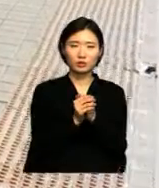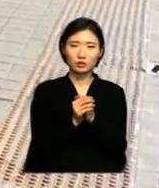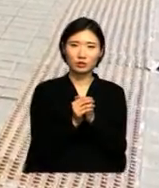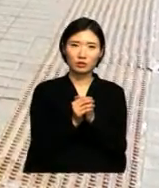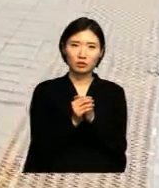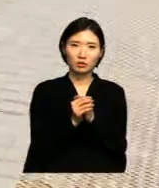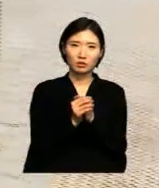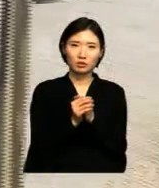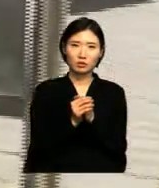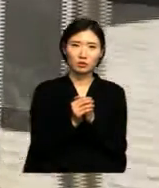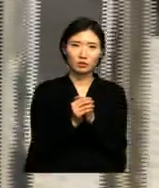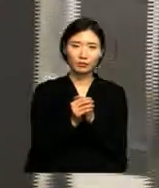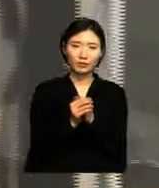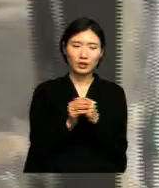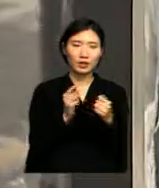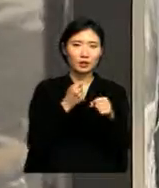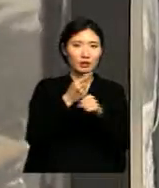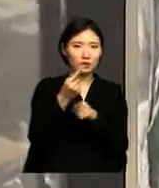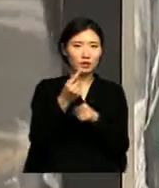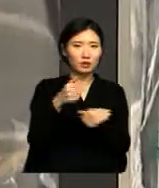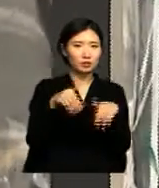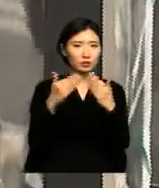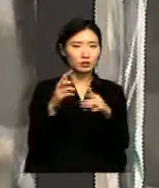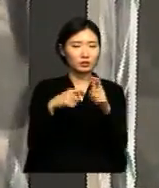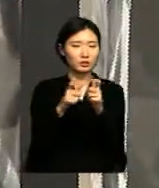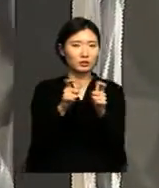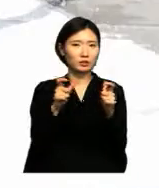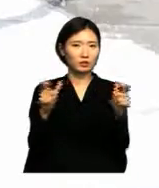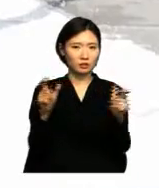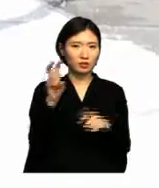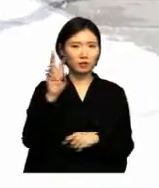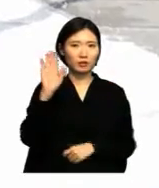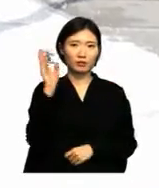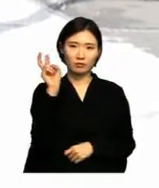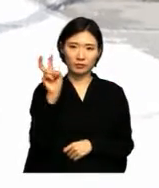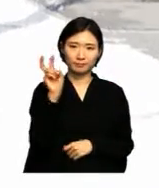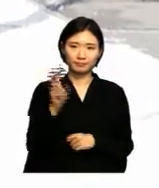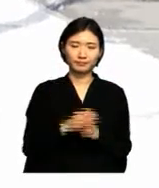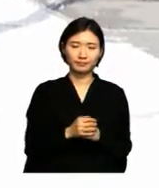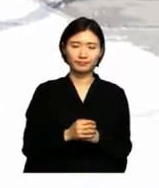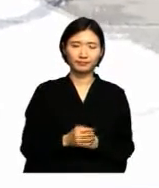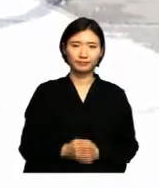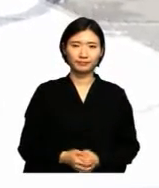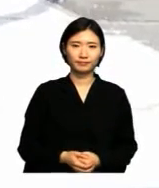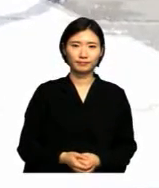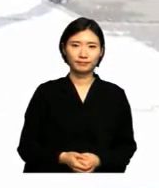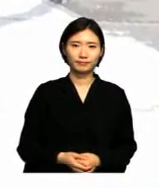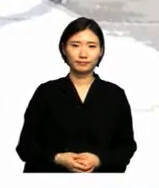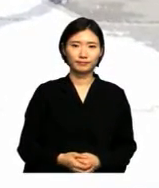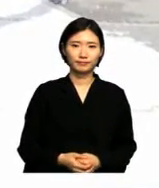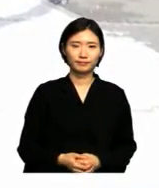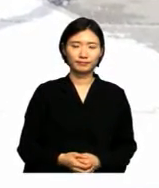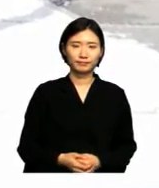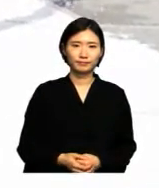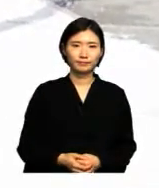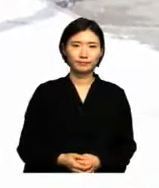쓸 거라면 내년에는 설치 개수를 좀 더 늘려야 할 것으로 생각이 됩니다. 딜라이브 서울경인 케이블TV 오용석입니다.